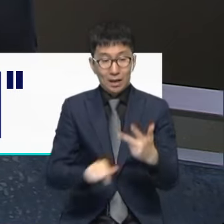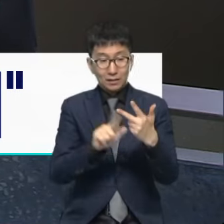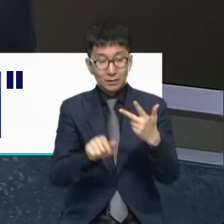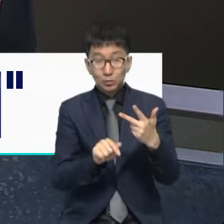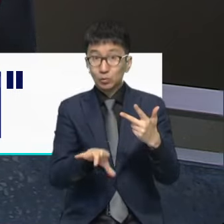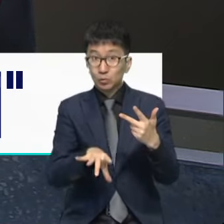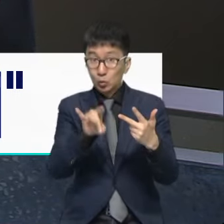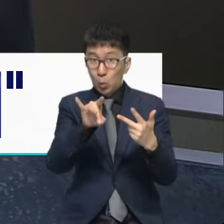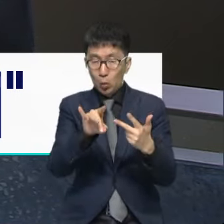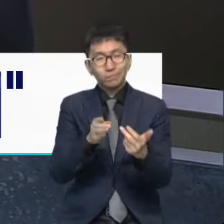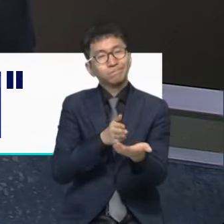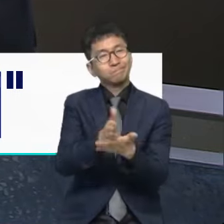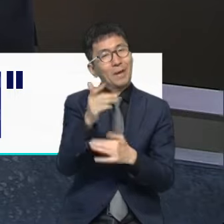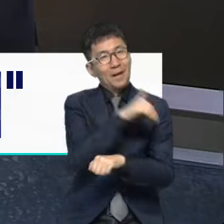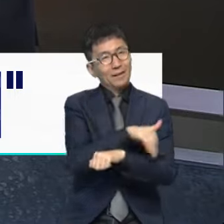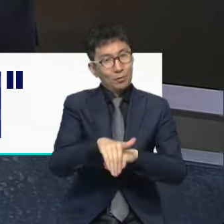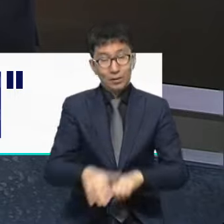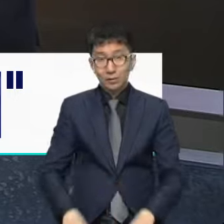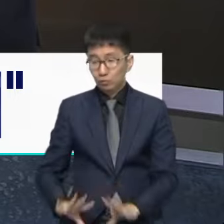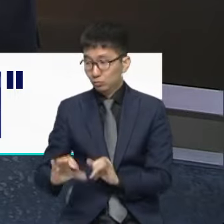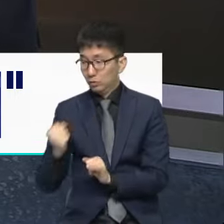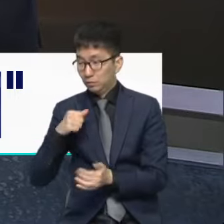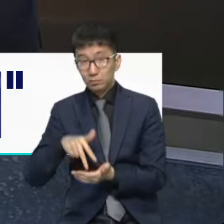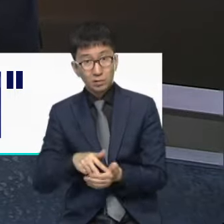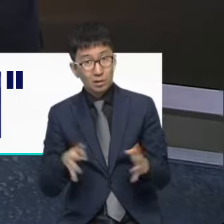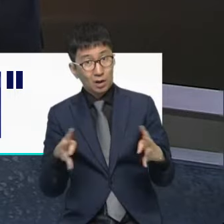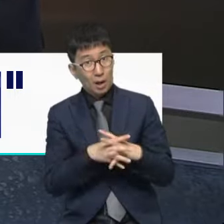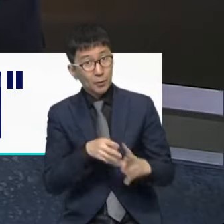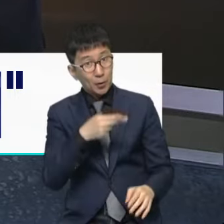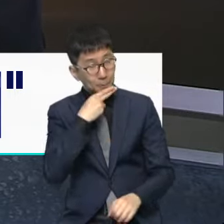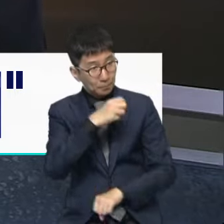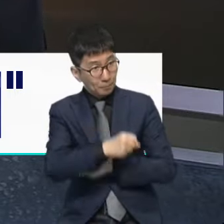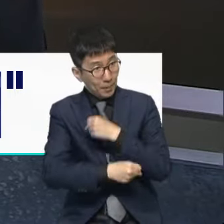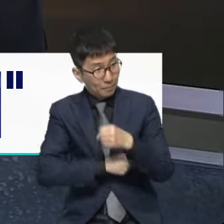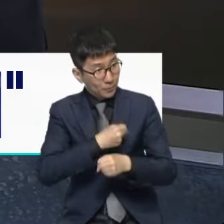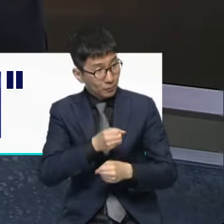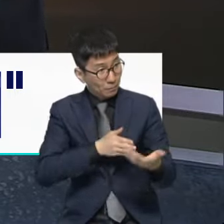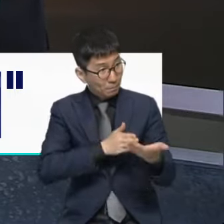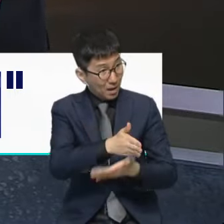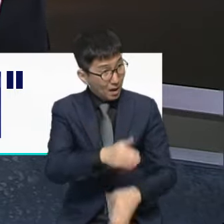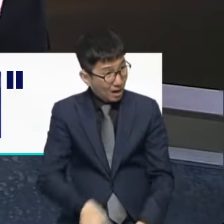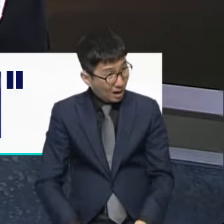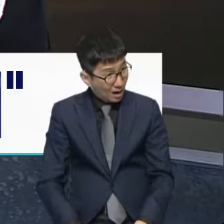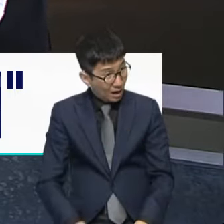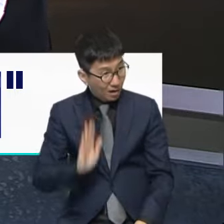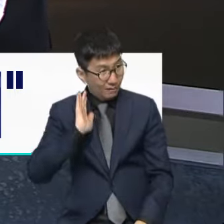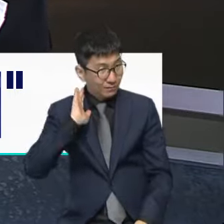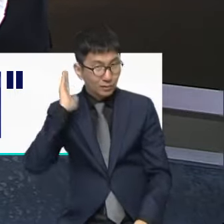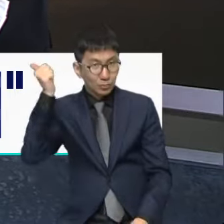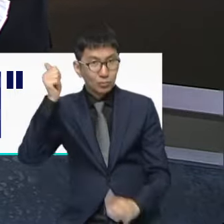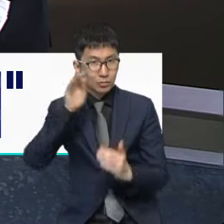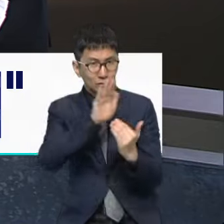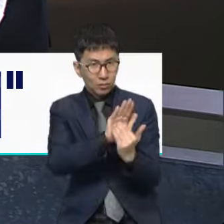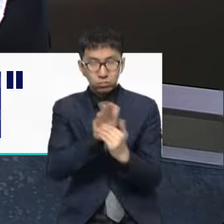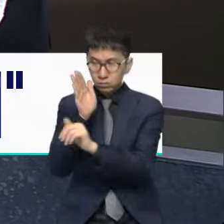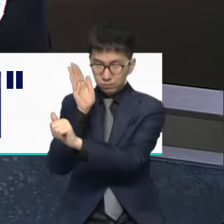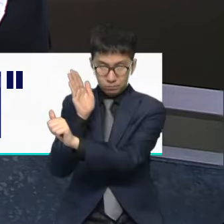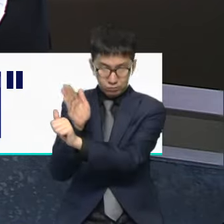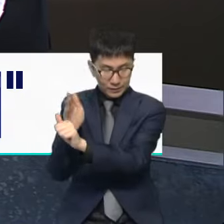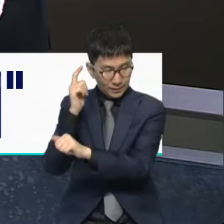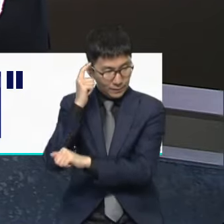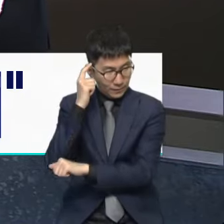특검법을 처리하겠다는 계획인데 국민의힘은 여야 합의 없이 본회의를 통과한 법안은 대통령에게 거부권